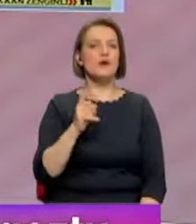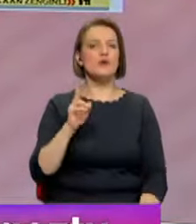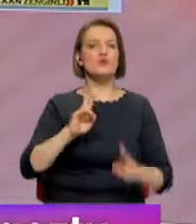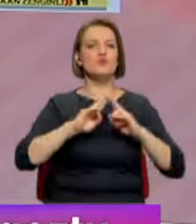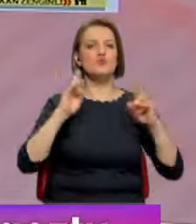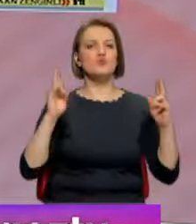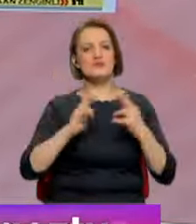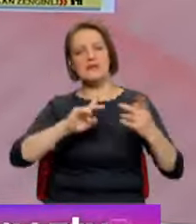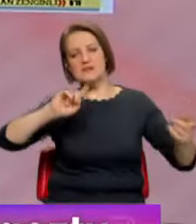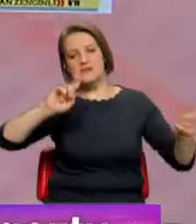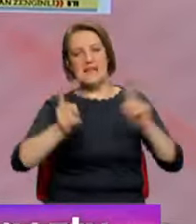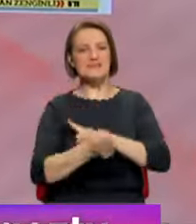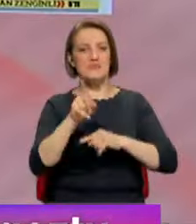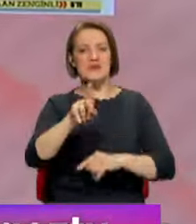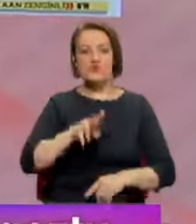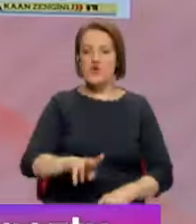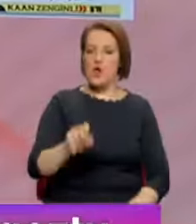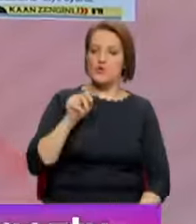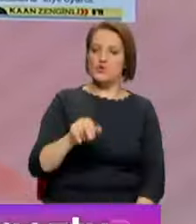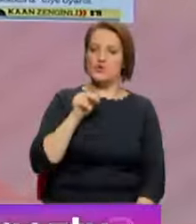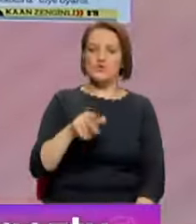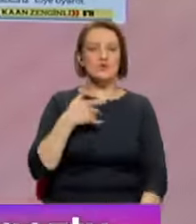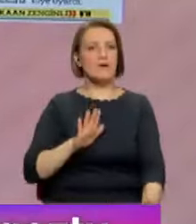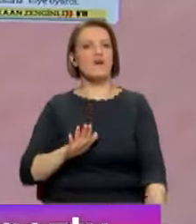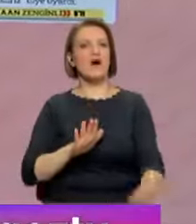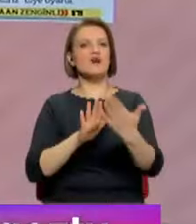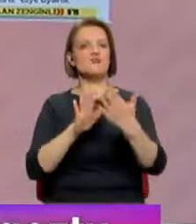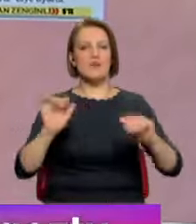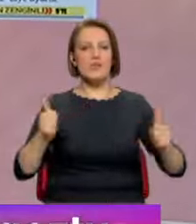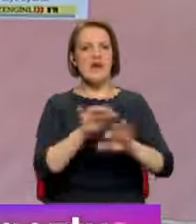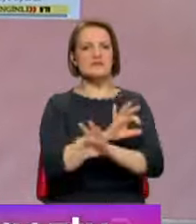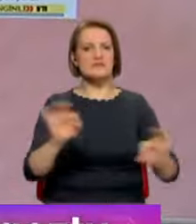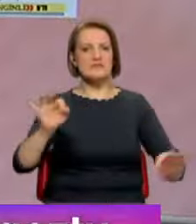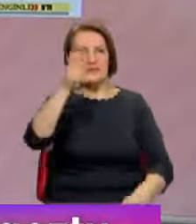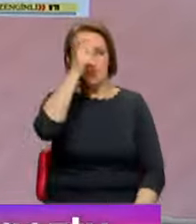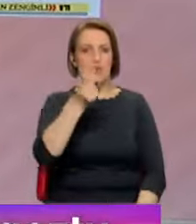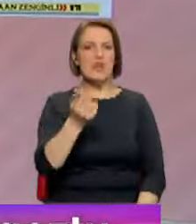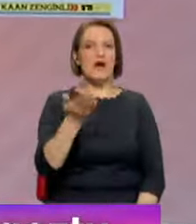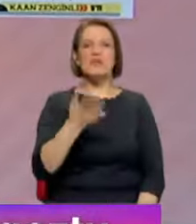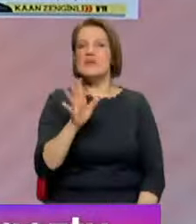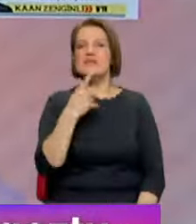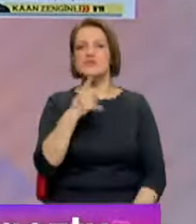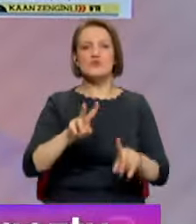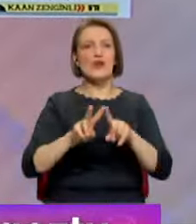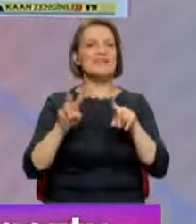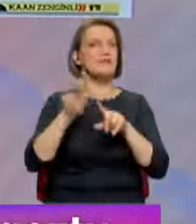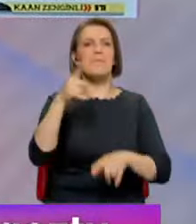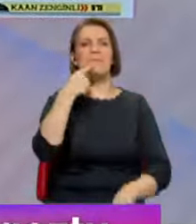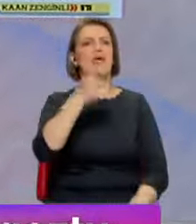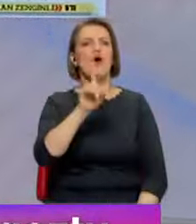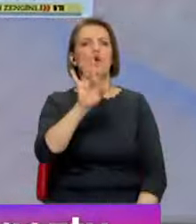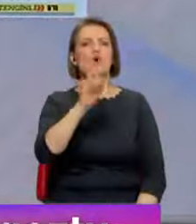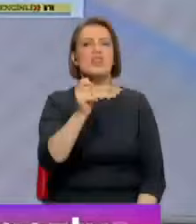dünyanın tersine bir yol yürüdük ve karşımızda değersiz Bir Türk lirası ne demişti Nurettin nebati